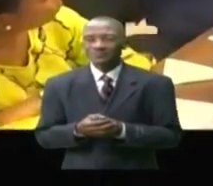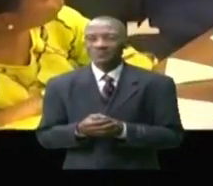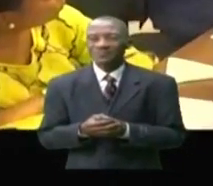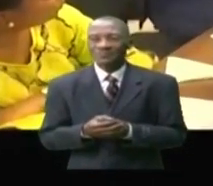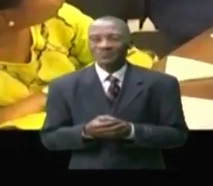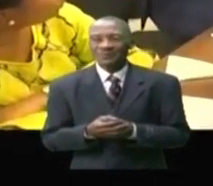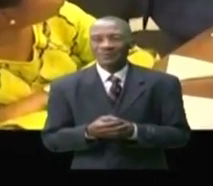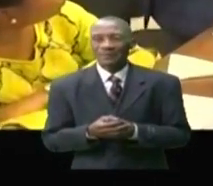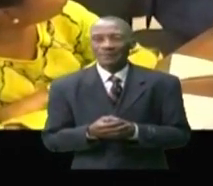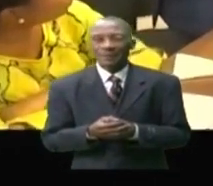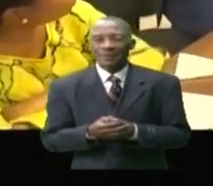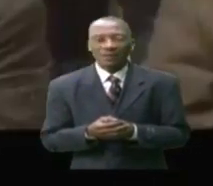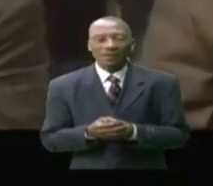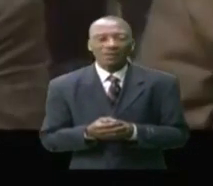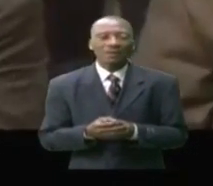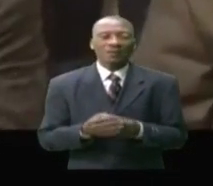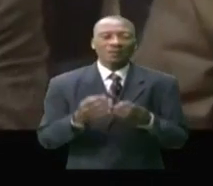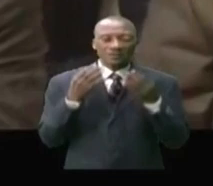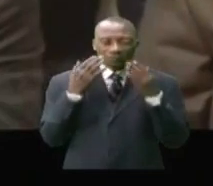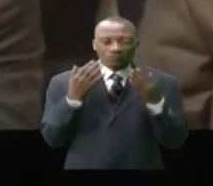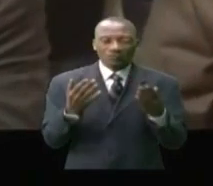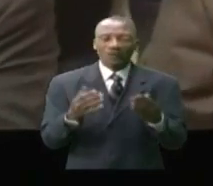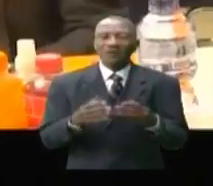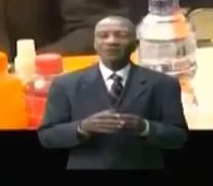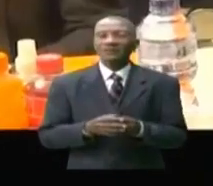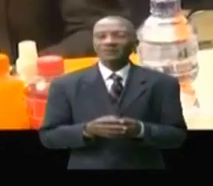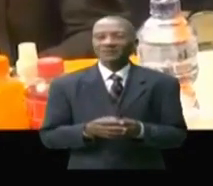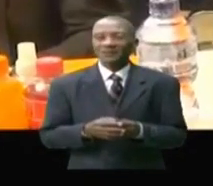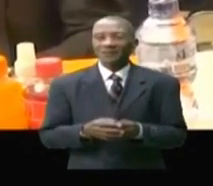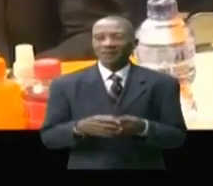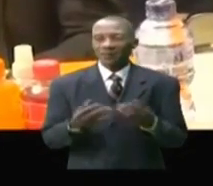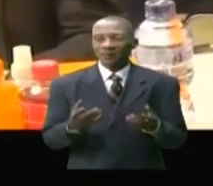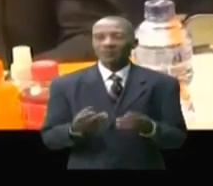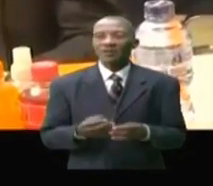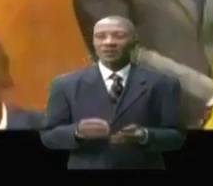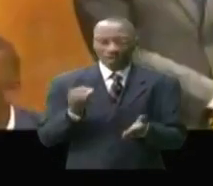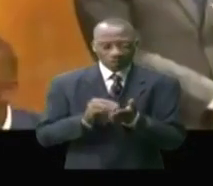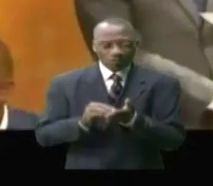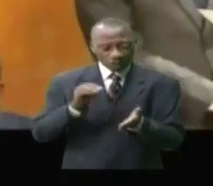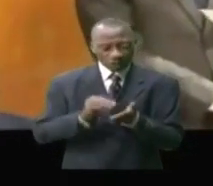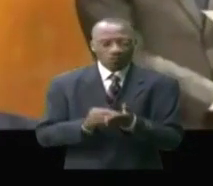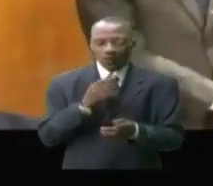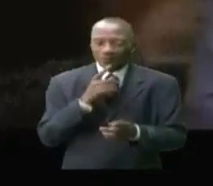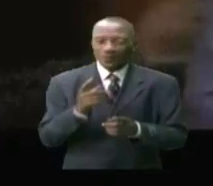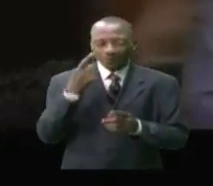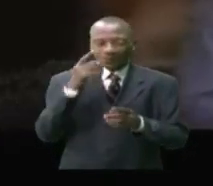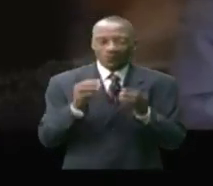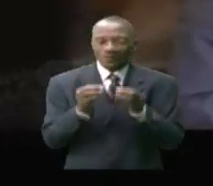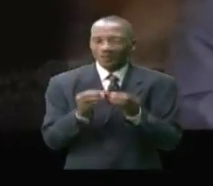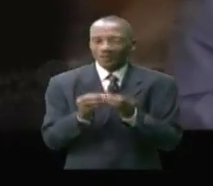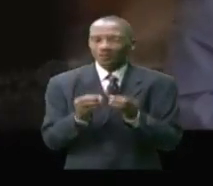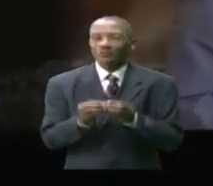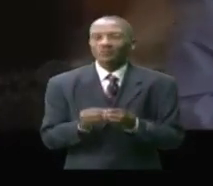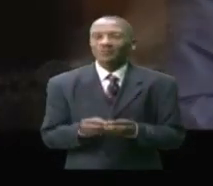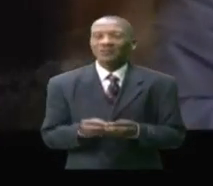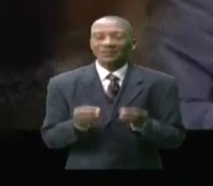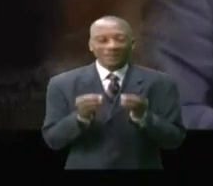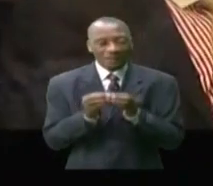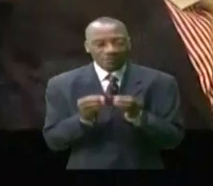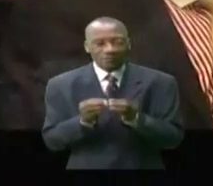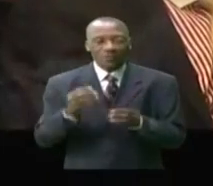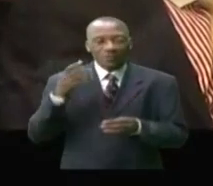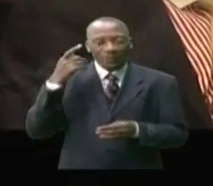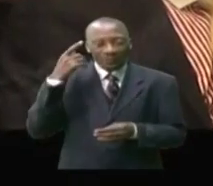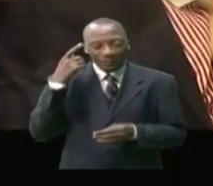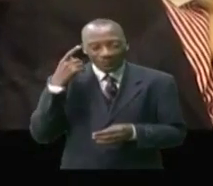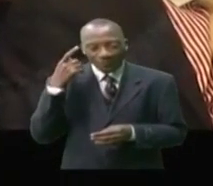la Cominière, que s'est déroulée cette cérémonie de passation de pouvoir. Après lecture de l'ordonnance portant nomination de membres du conseil d'administration et du